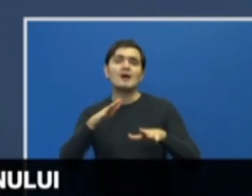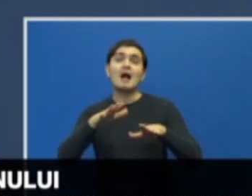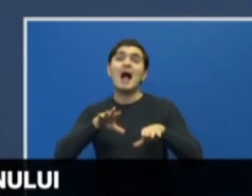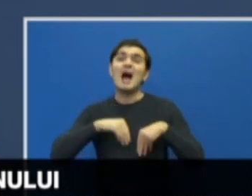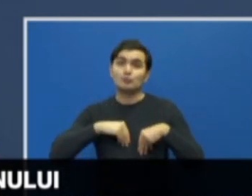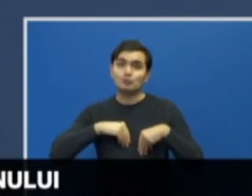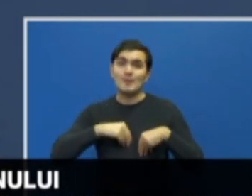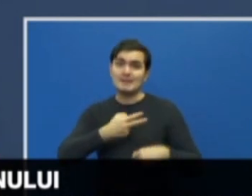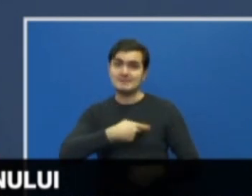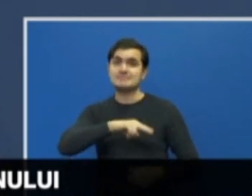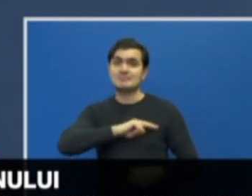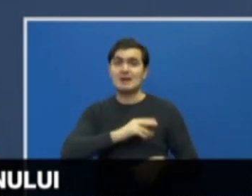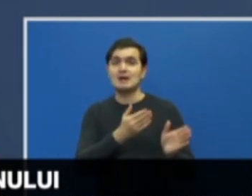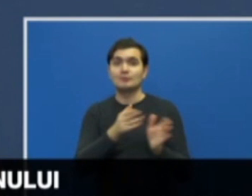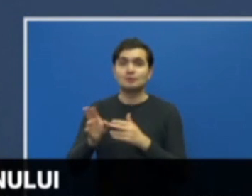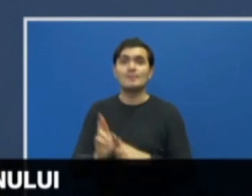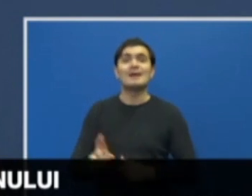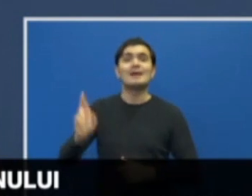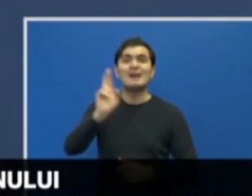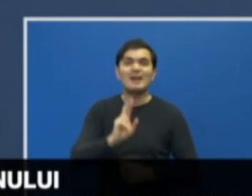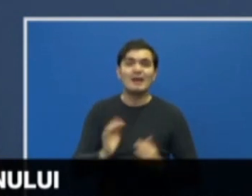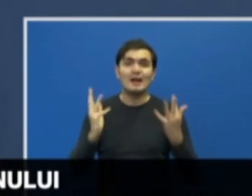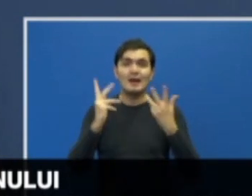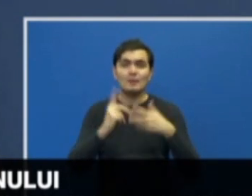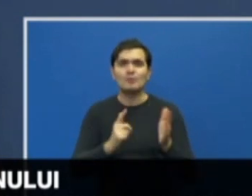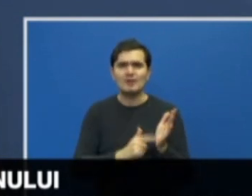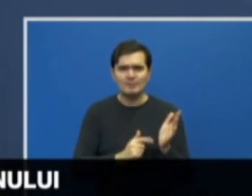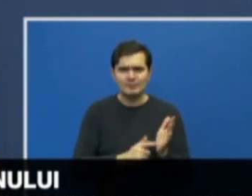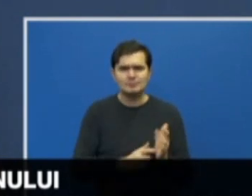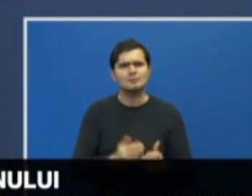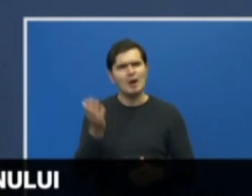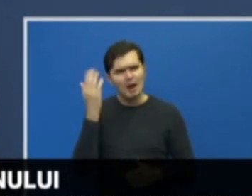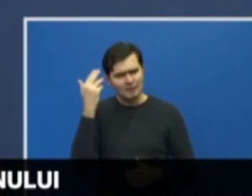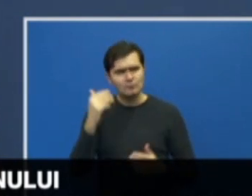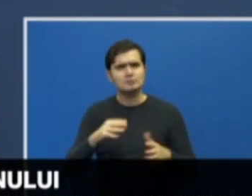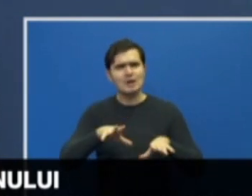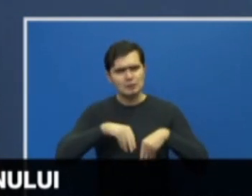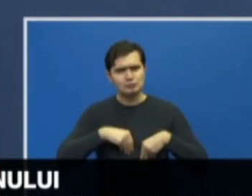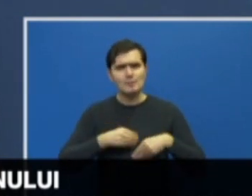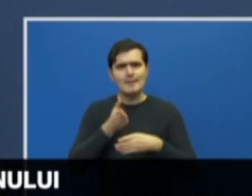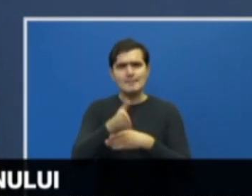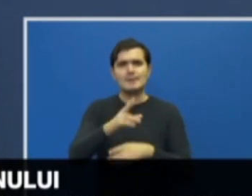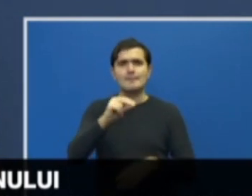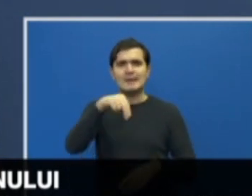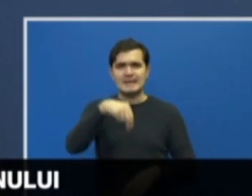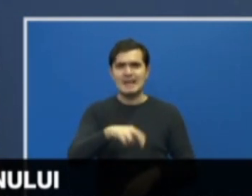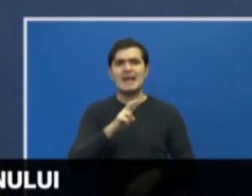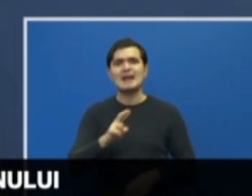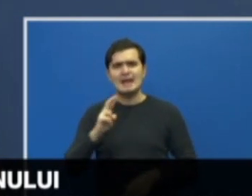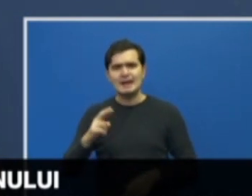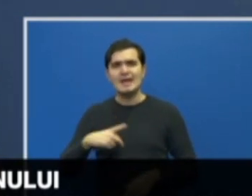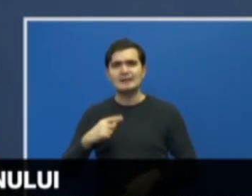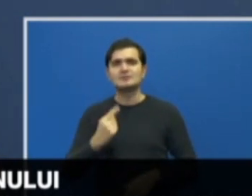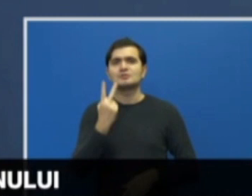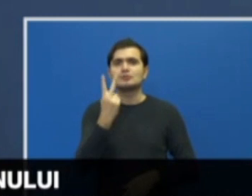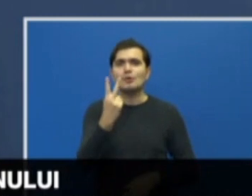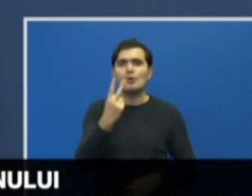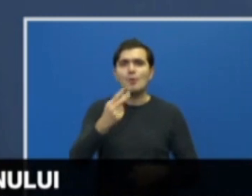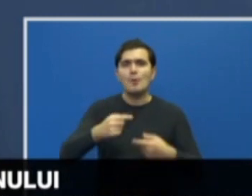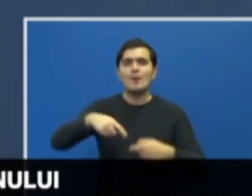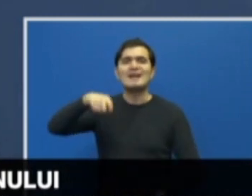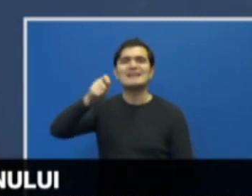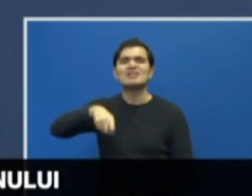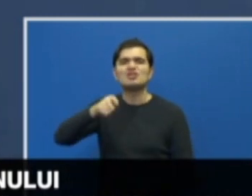pensiilor? A fost asumat acest lucru prin PNRR. Sunt două licitații care se află în desfășurare, una